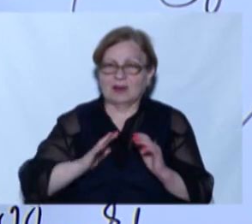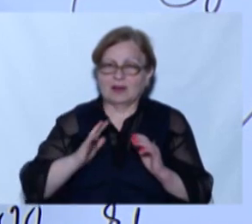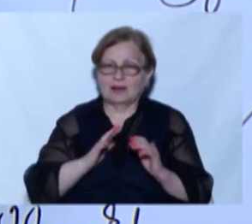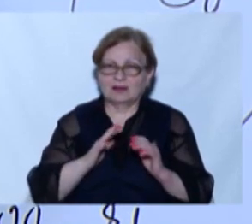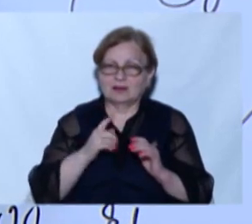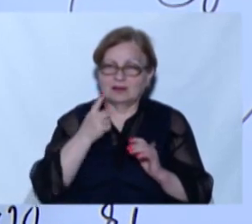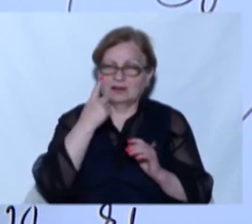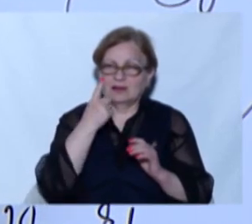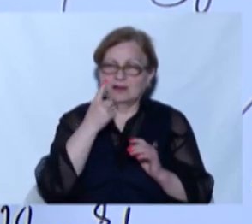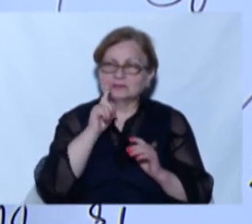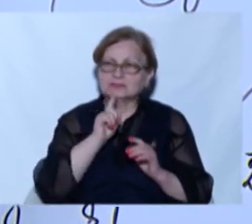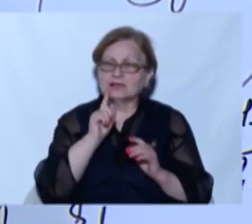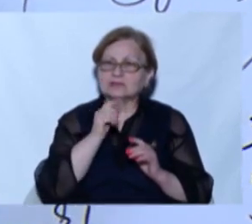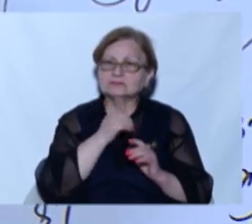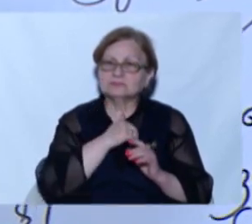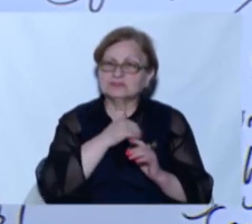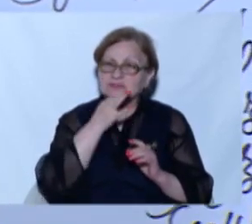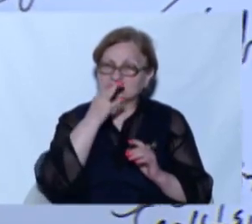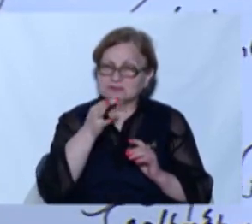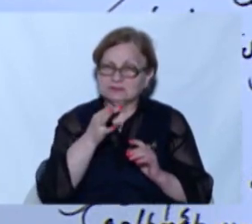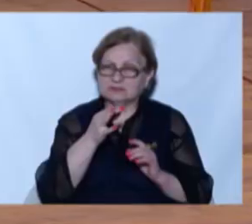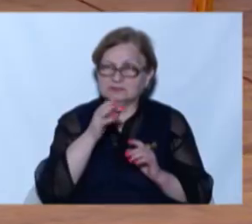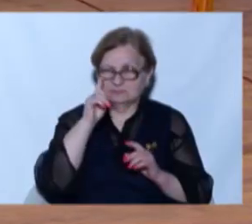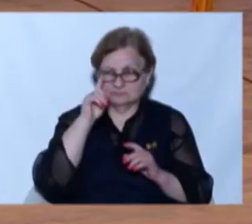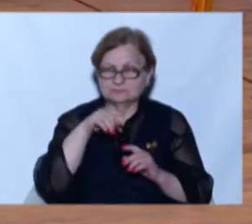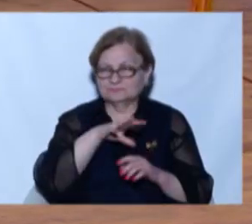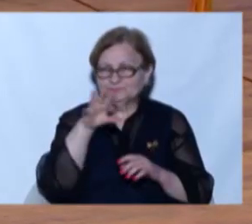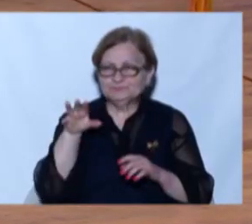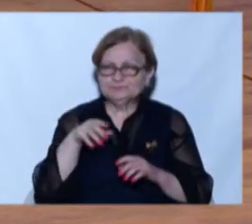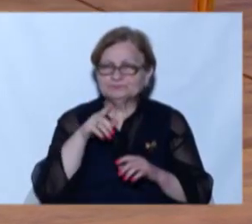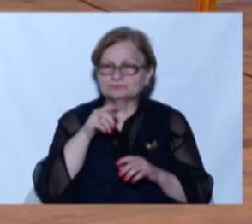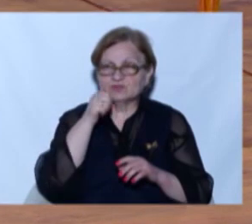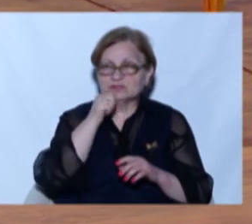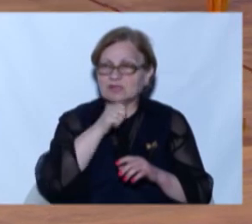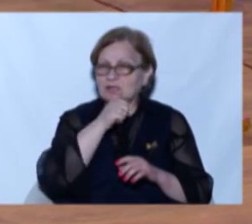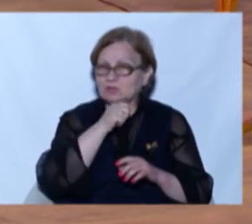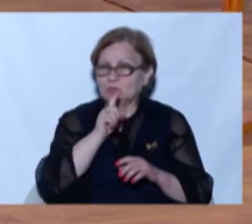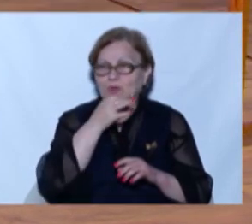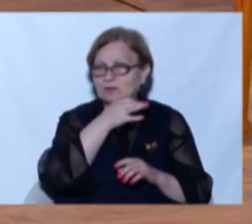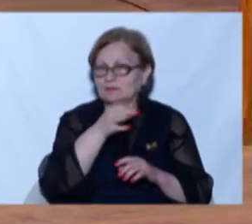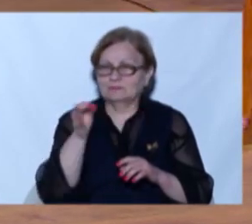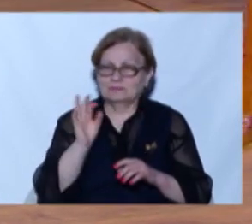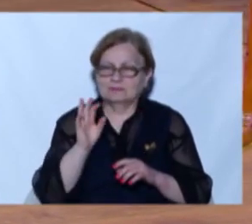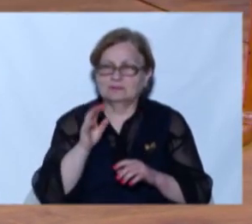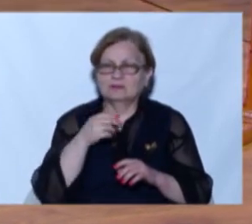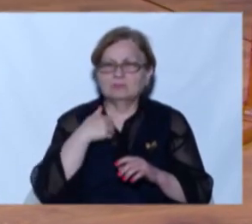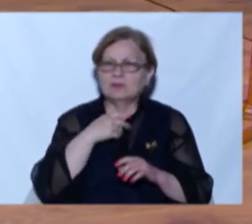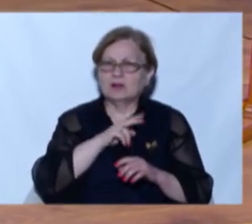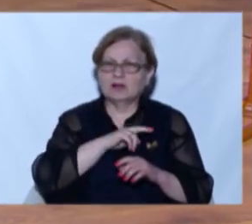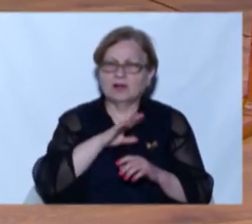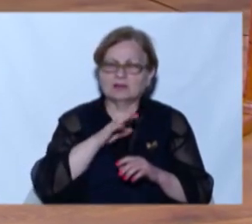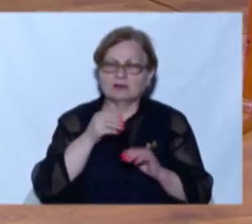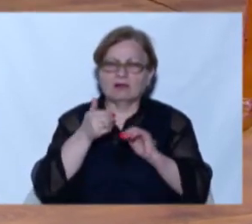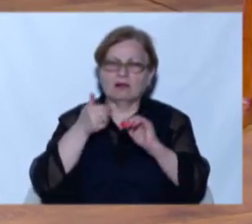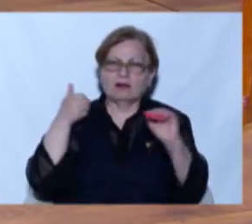ერთ რამეში უნდა გამოგიტყდეთ. ოღონდ იმედი მაქვს საიდუმლო შემინახათ. არ მიყვარს ხოლმე რამდენიმე